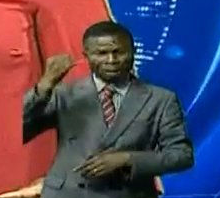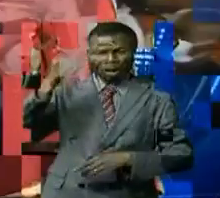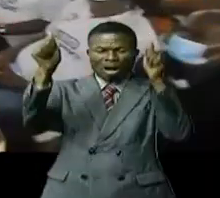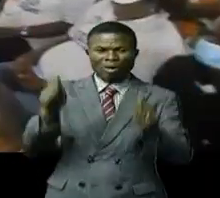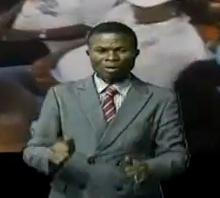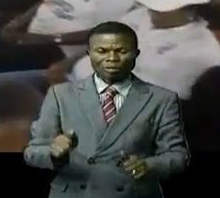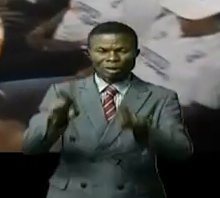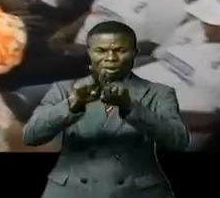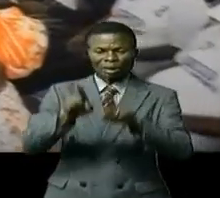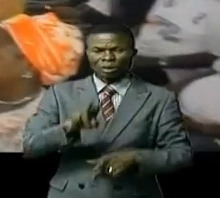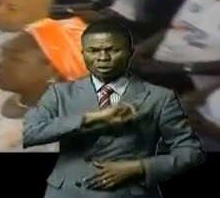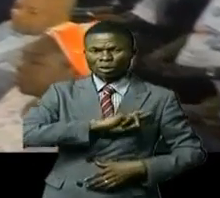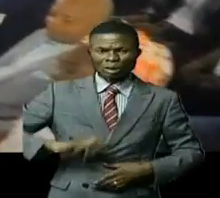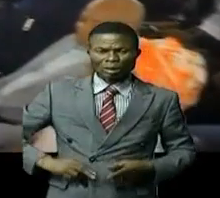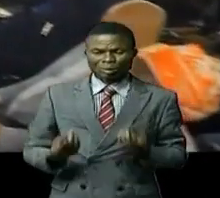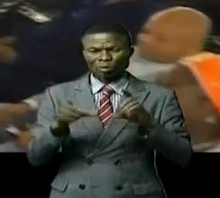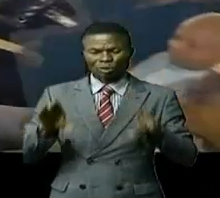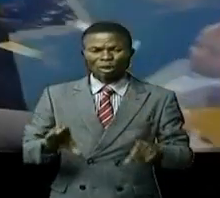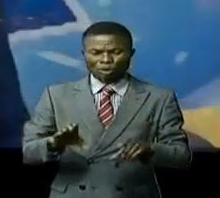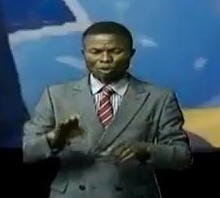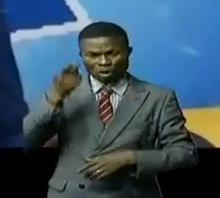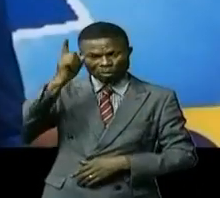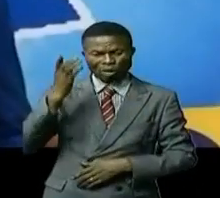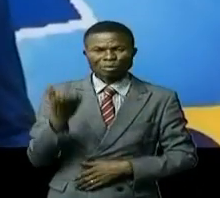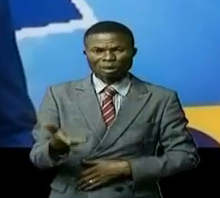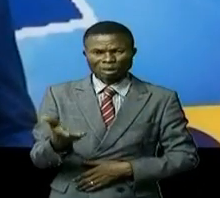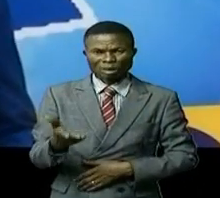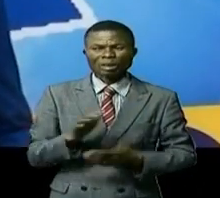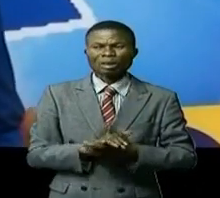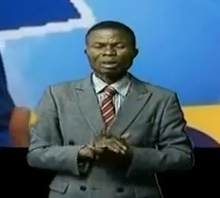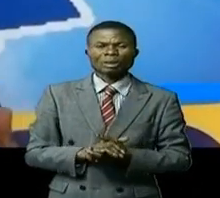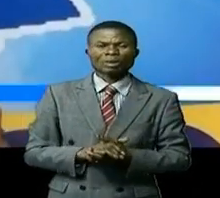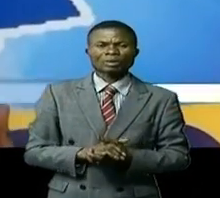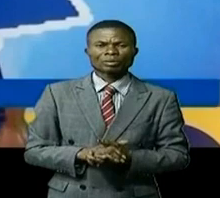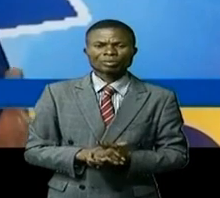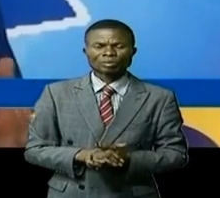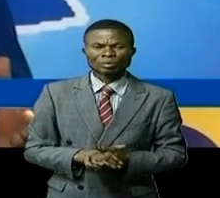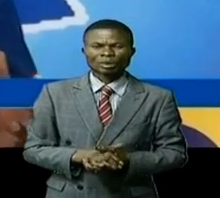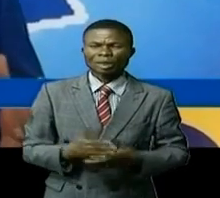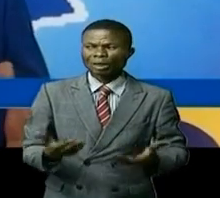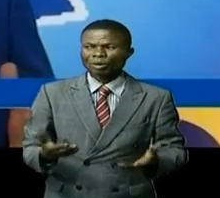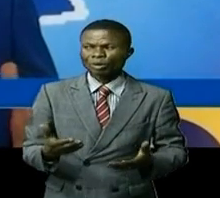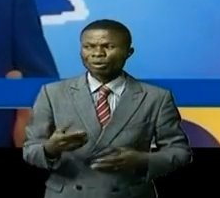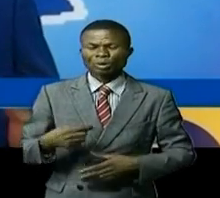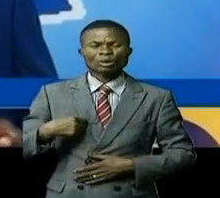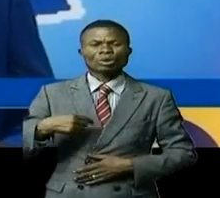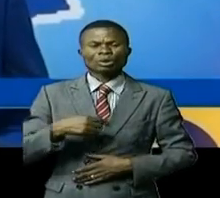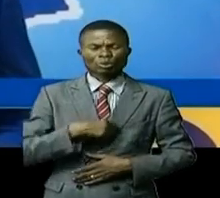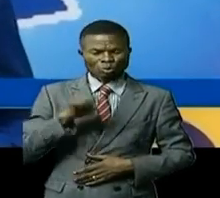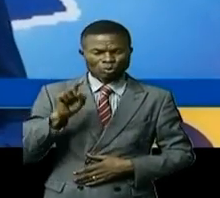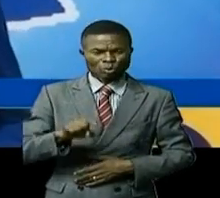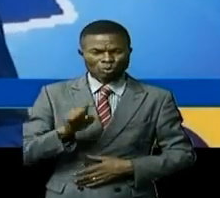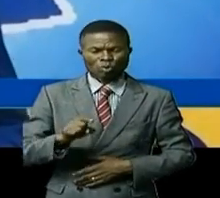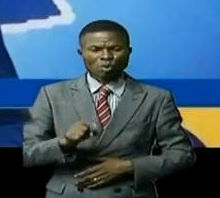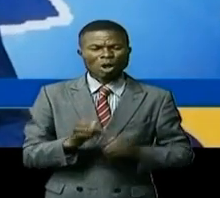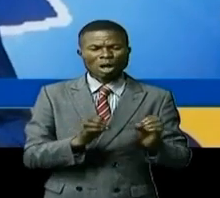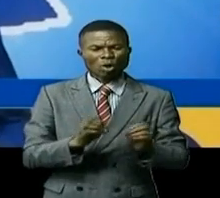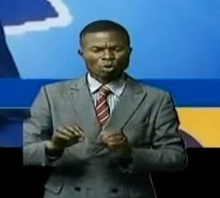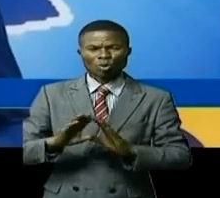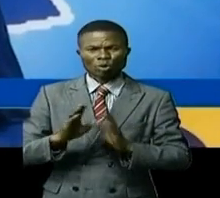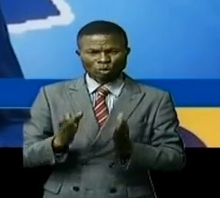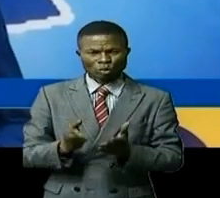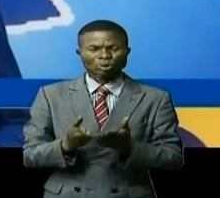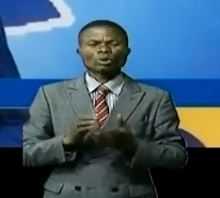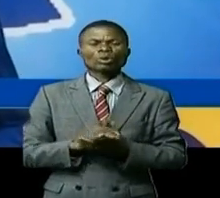La RDC en particulier. L'activité d'aujourd'hui, c'était pour célébrer